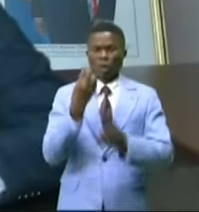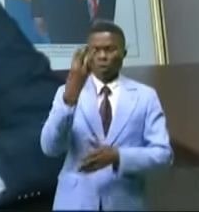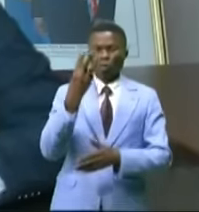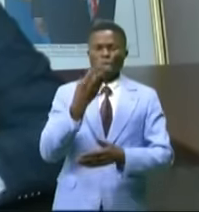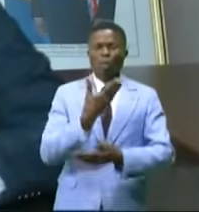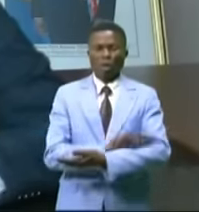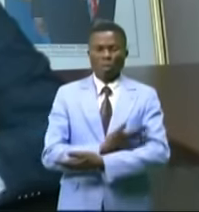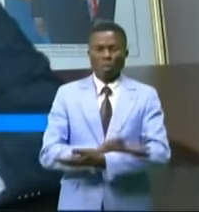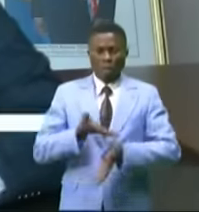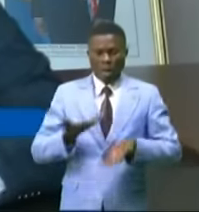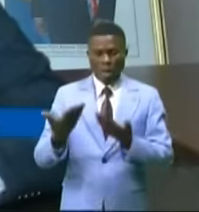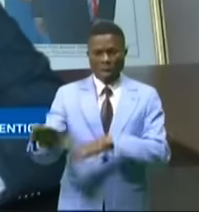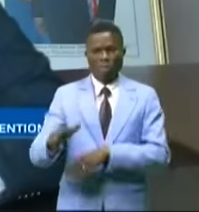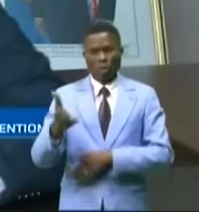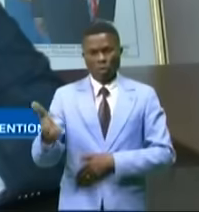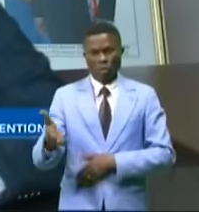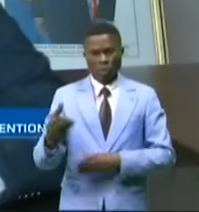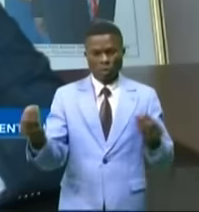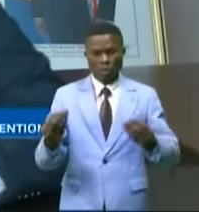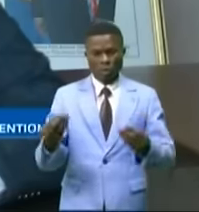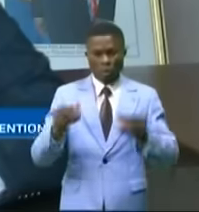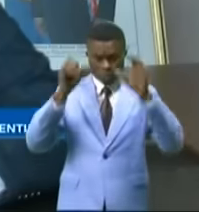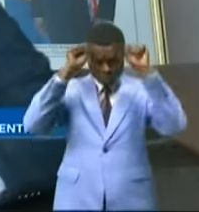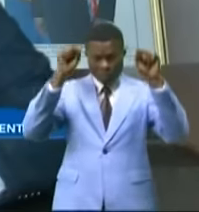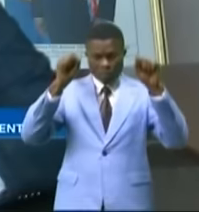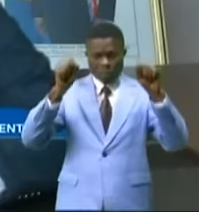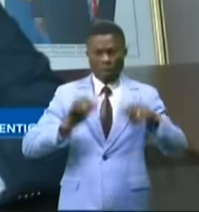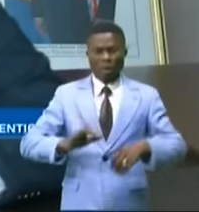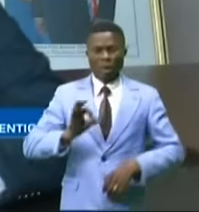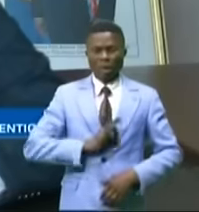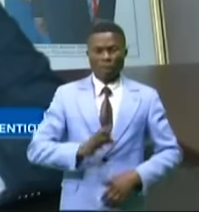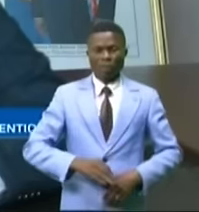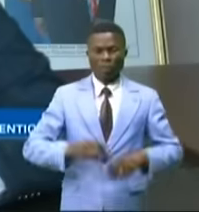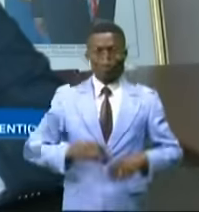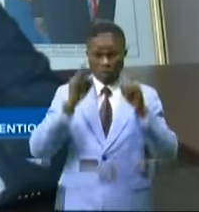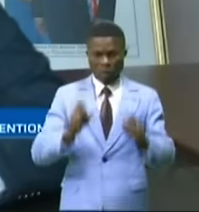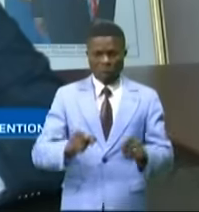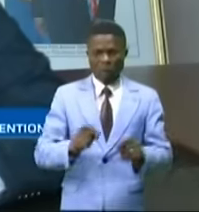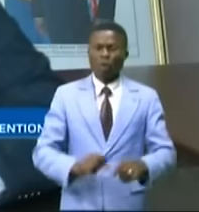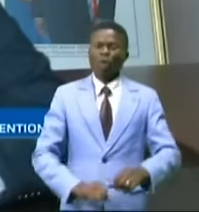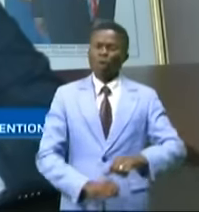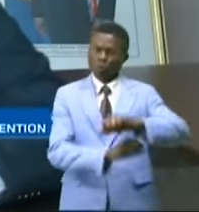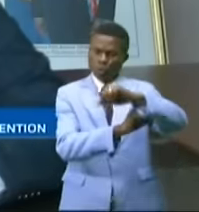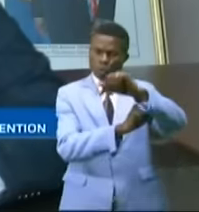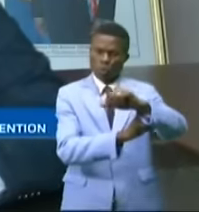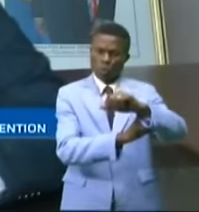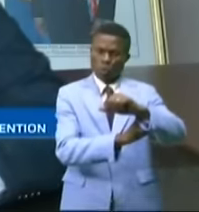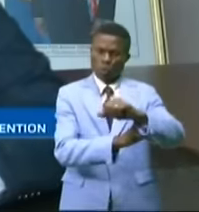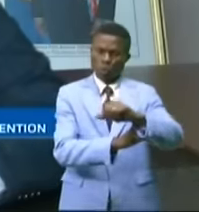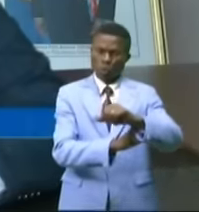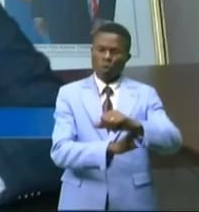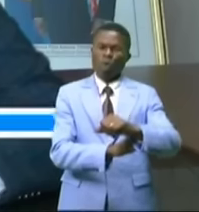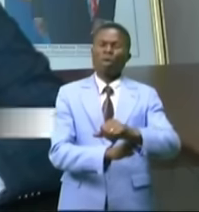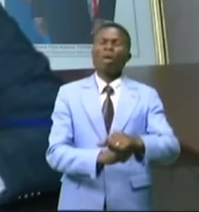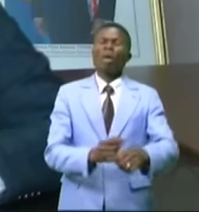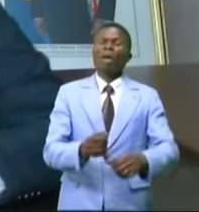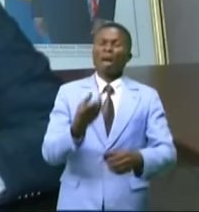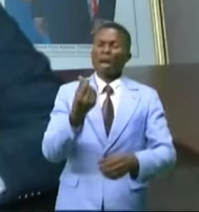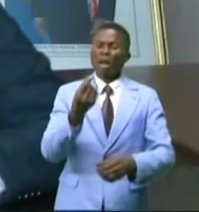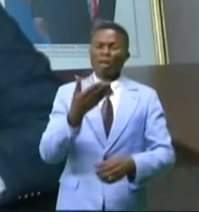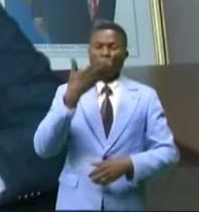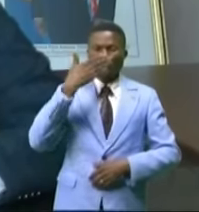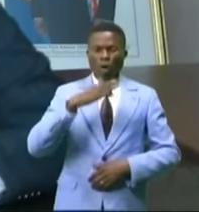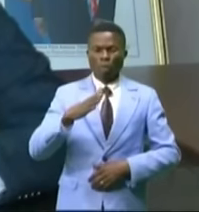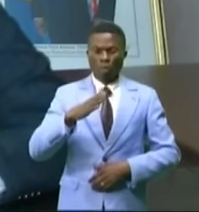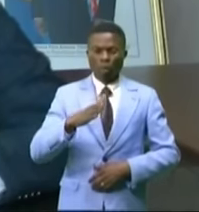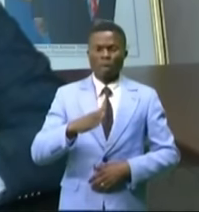décèdent. Et c'est pour cela que le chef de l'État a décidé qu'on subventionne les soins de la maternité, les soins